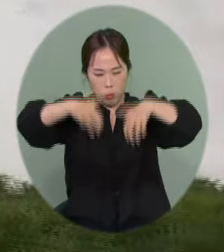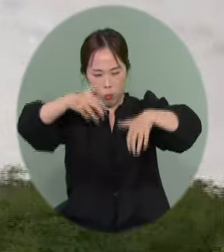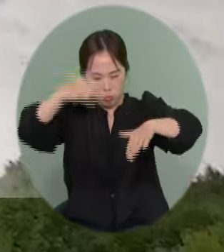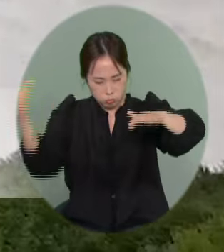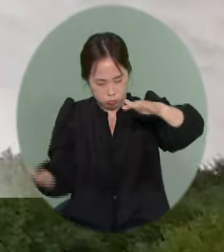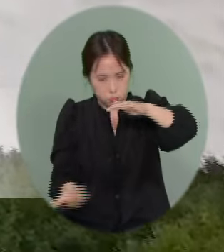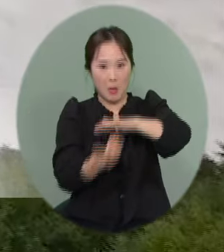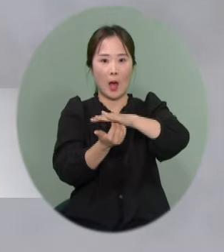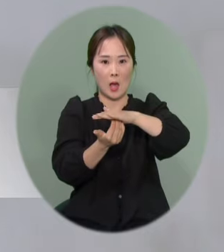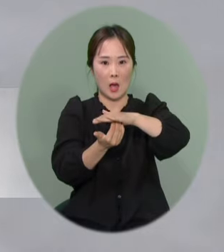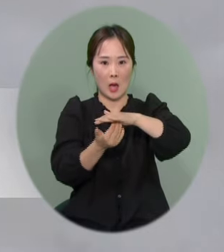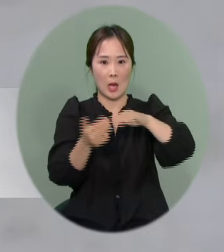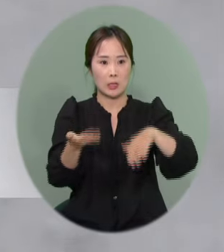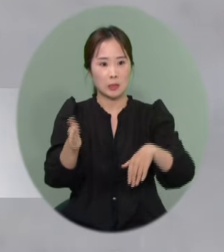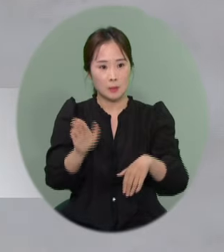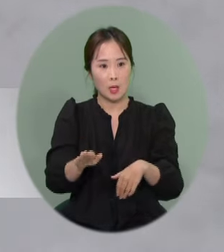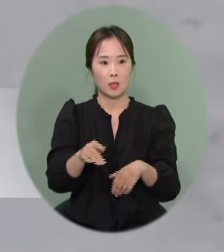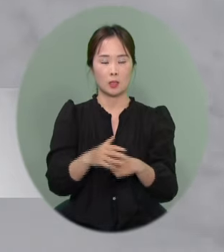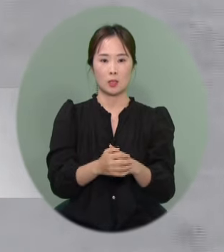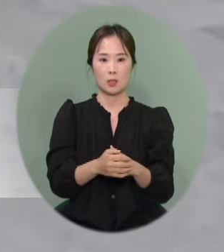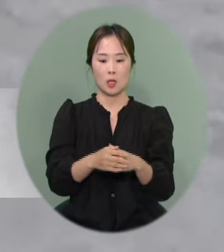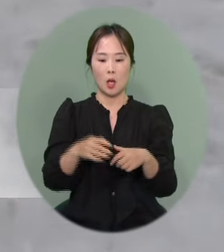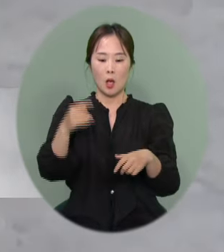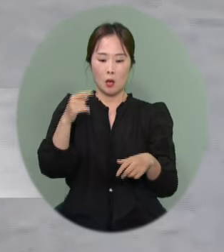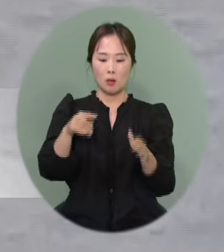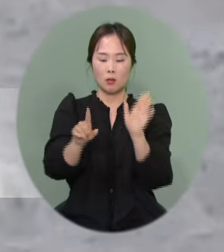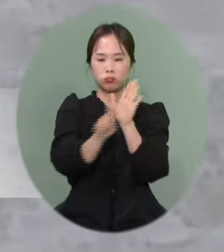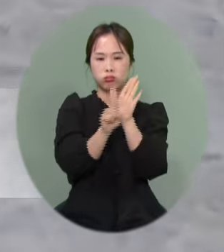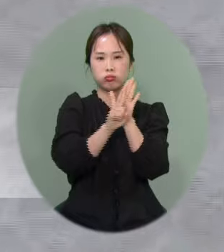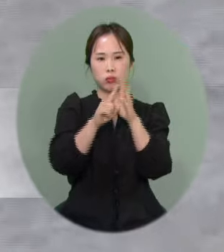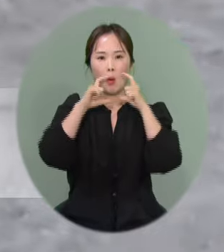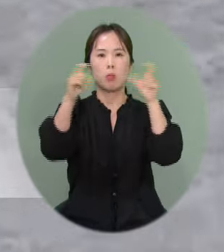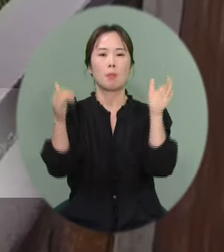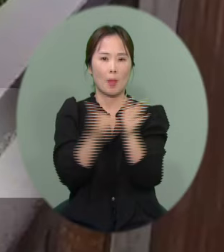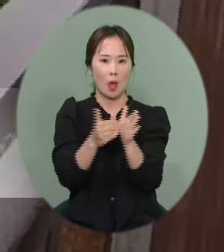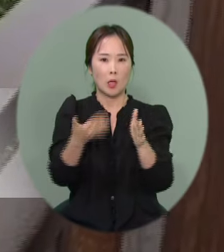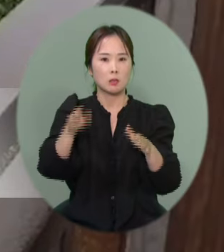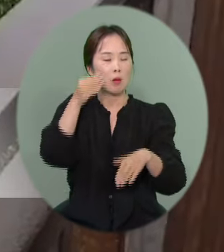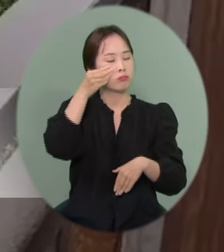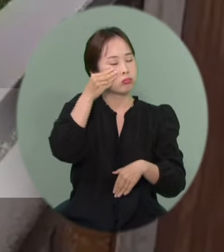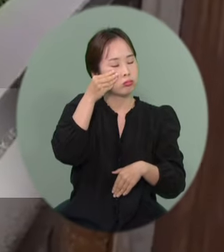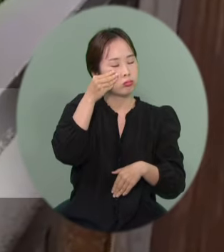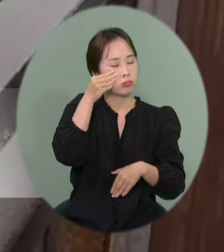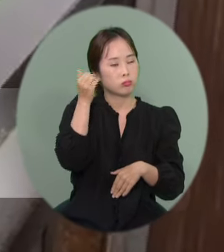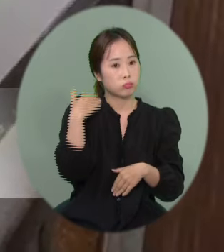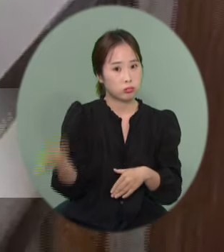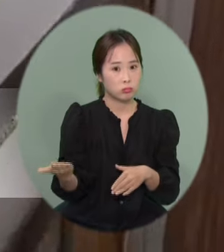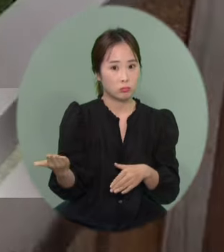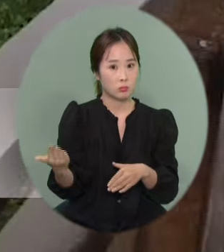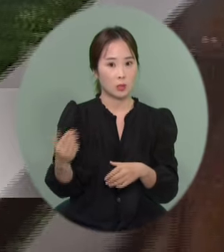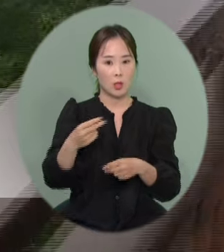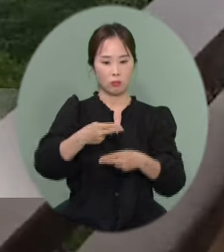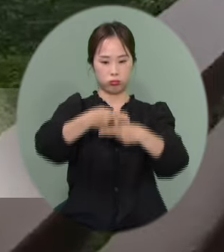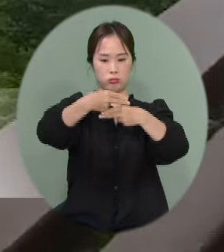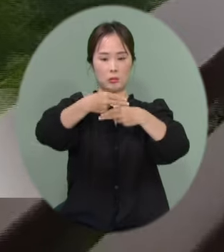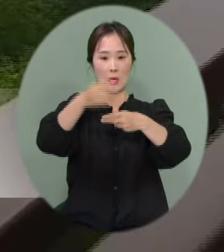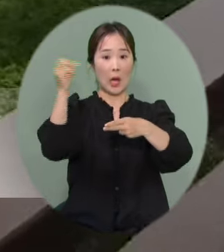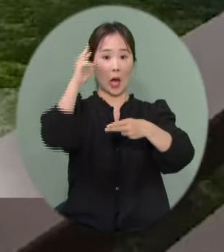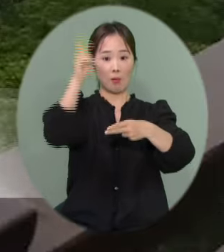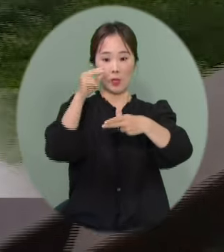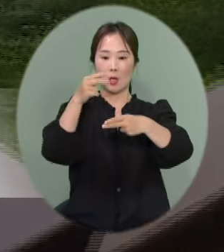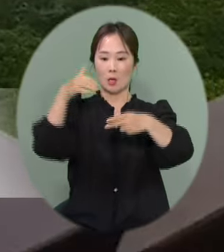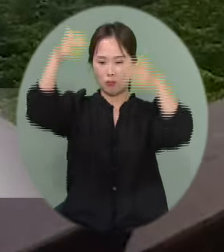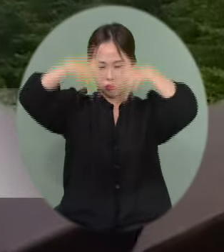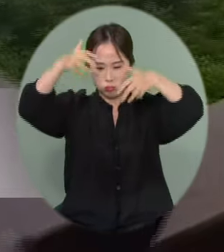했지만 수자원 공사가 많은 비 예보에도 불구하고 섬진강 댐에 물을 방류하지 않고 있다가 갑작스러운